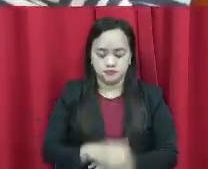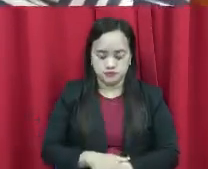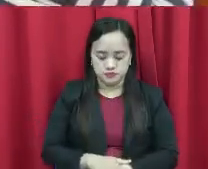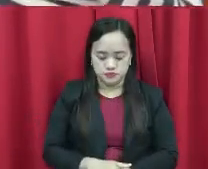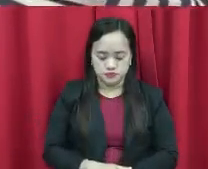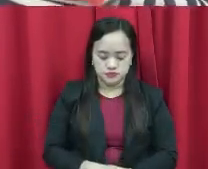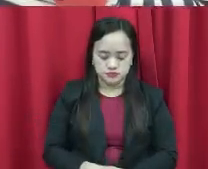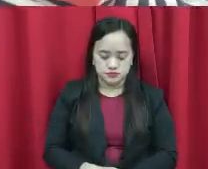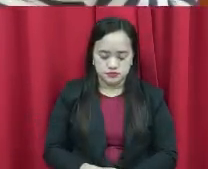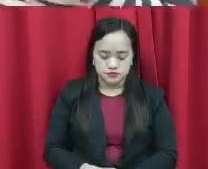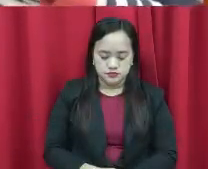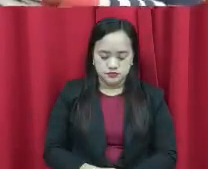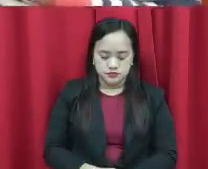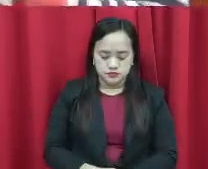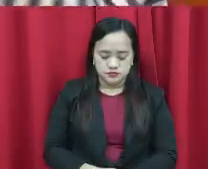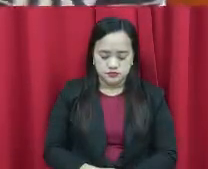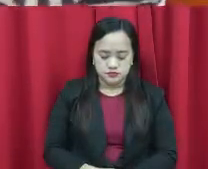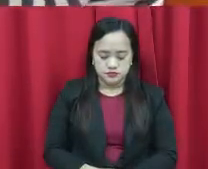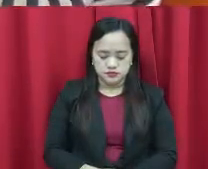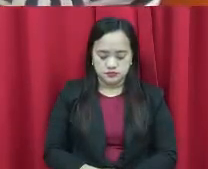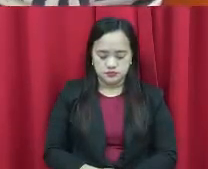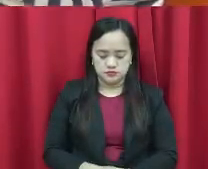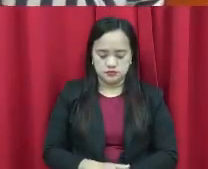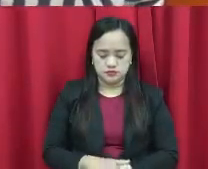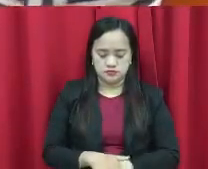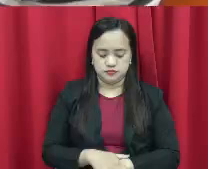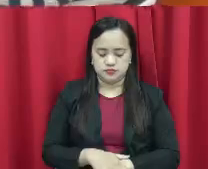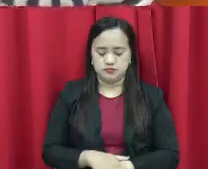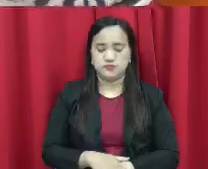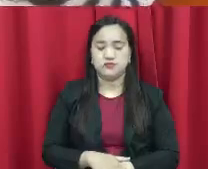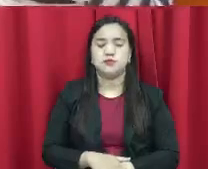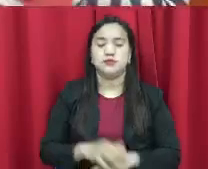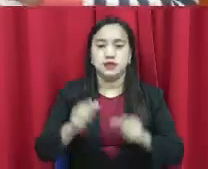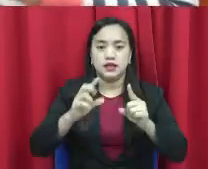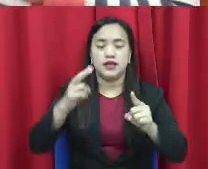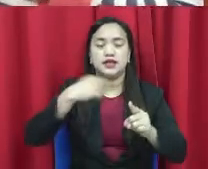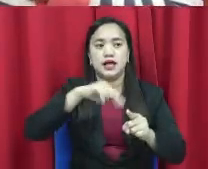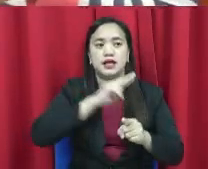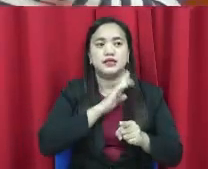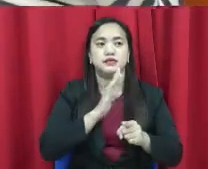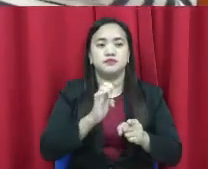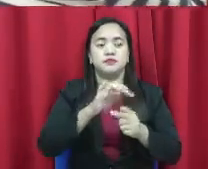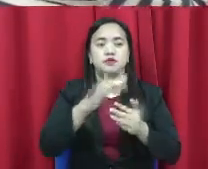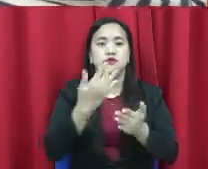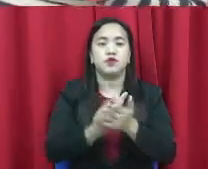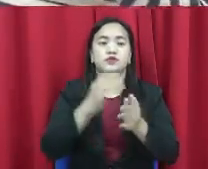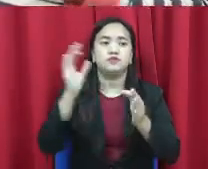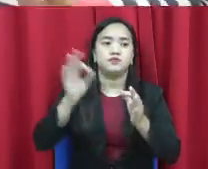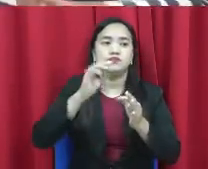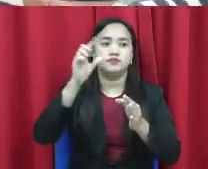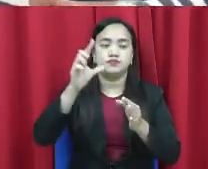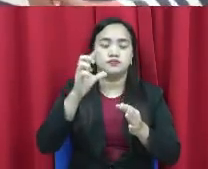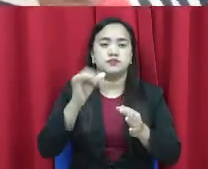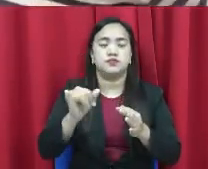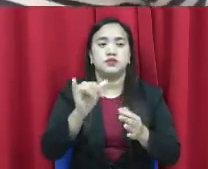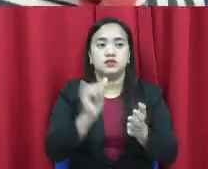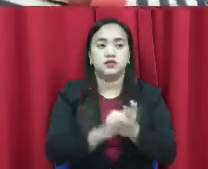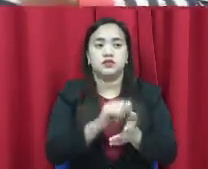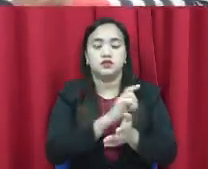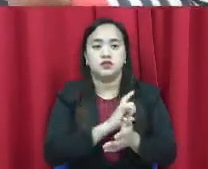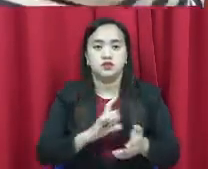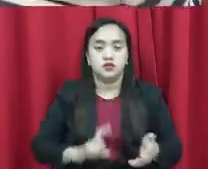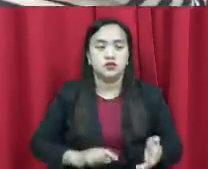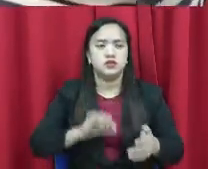kasi ano lang ako ganito lang Hwag po sabi nga ni maamang Let us be spiritwal na lord ikaw naglagay sa akin